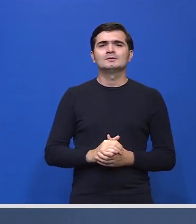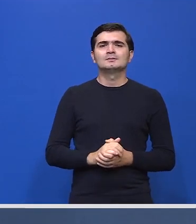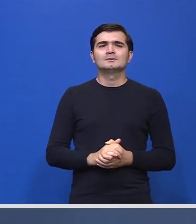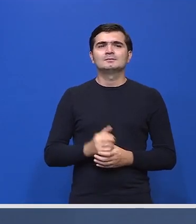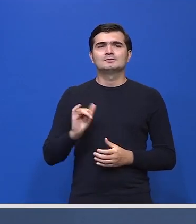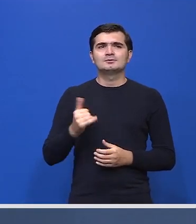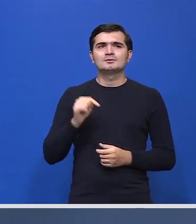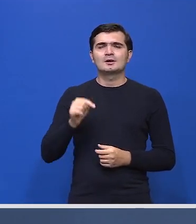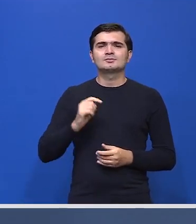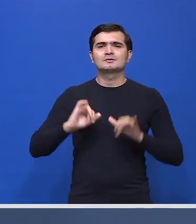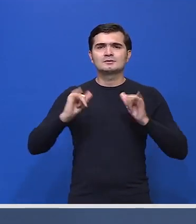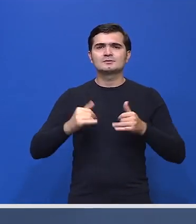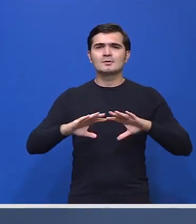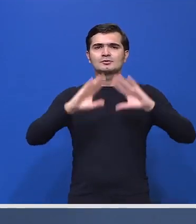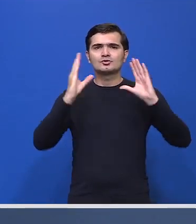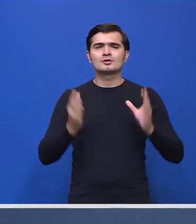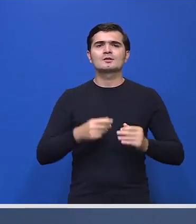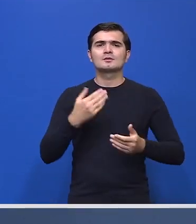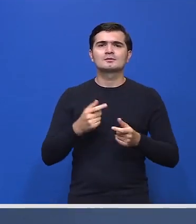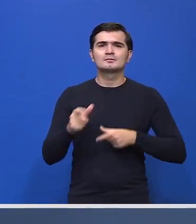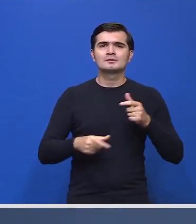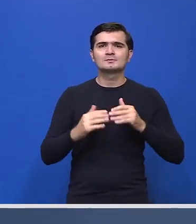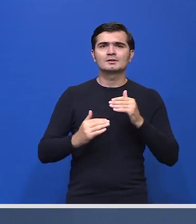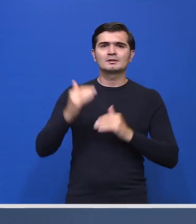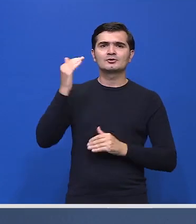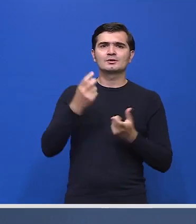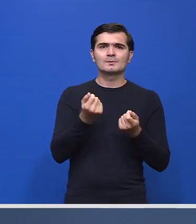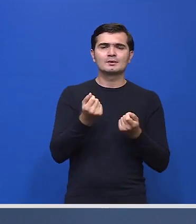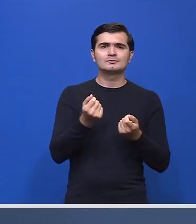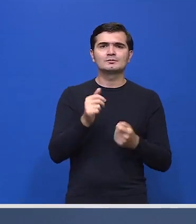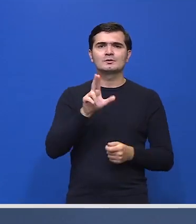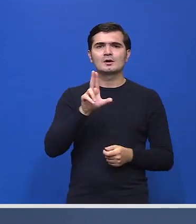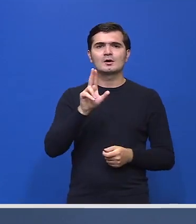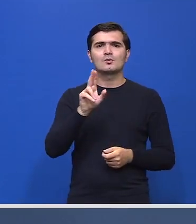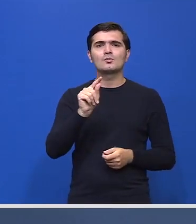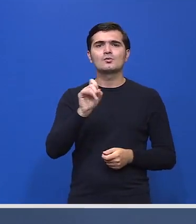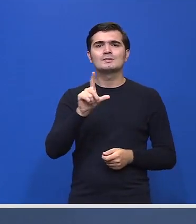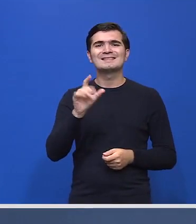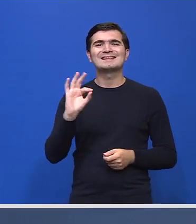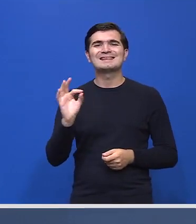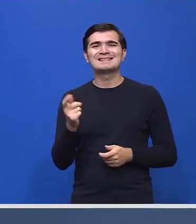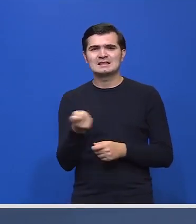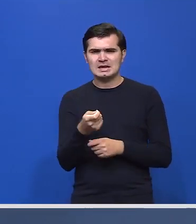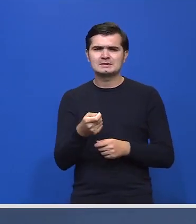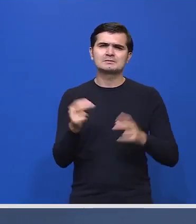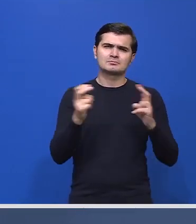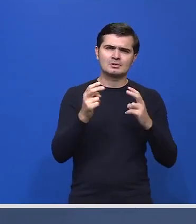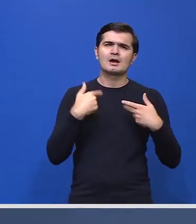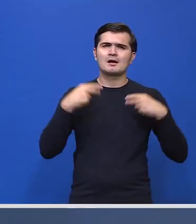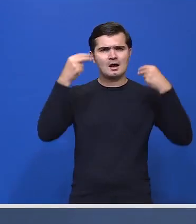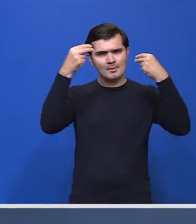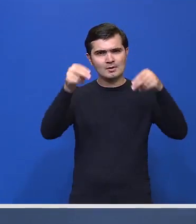cadrul contextului general al creșterii prețului la utilități, pe care l-am amintit și la briefingul